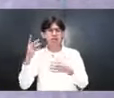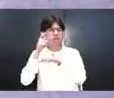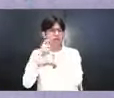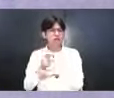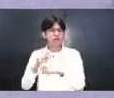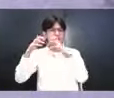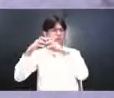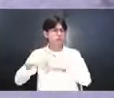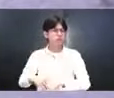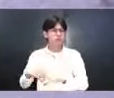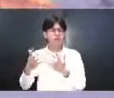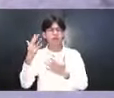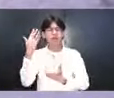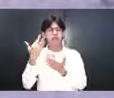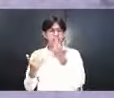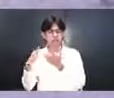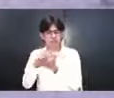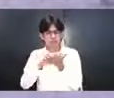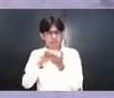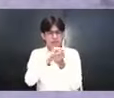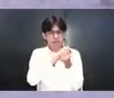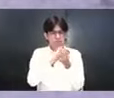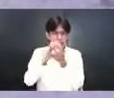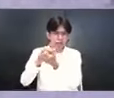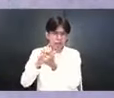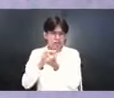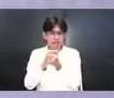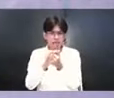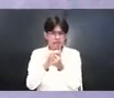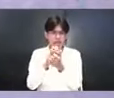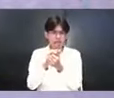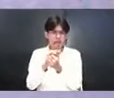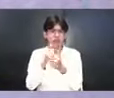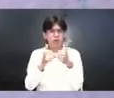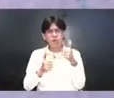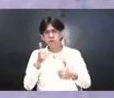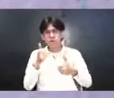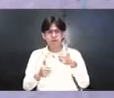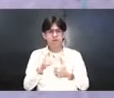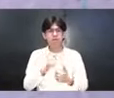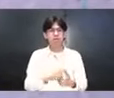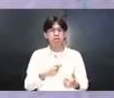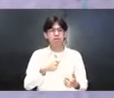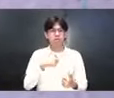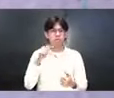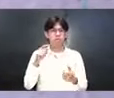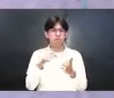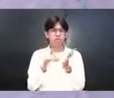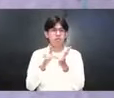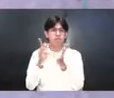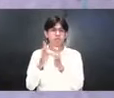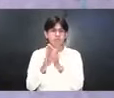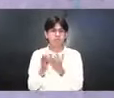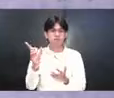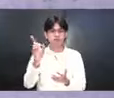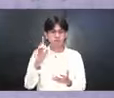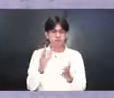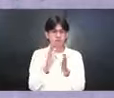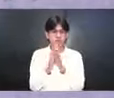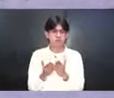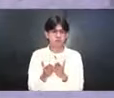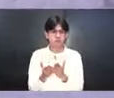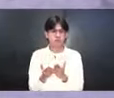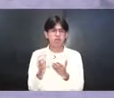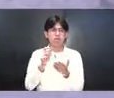namin sunog. Ito ba? Yun. Kaya itong Deuteronomy was written to all those who are coming